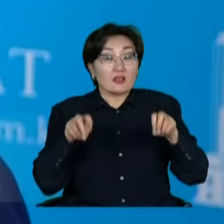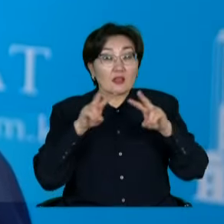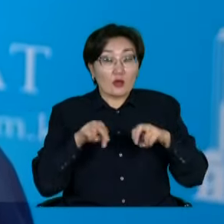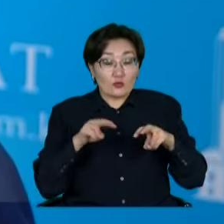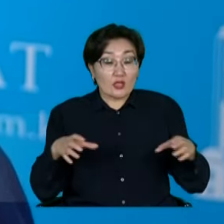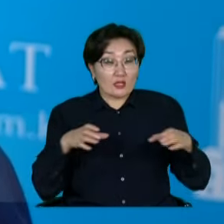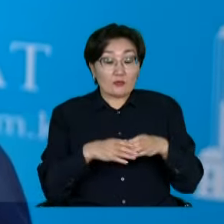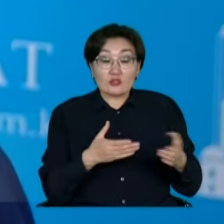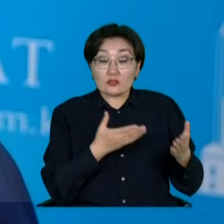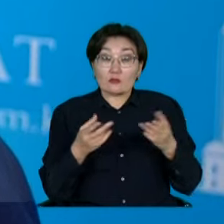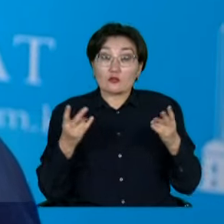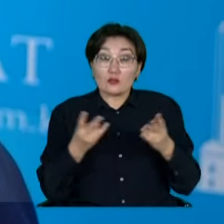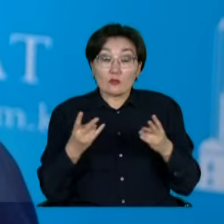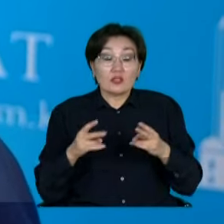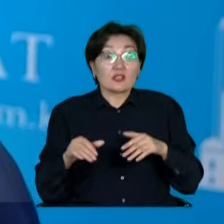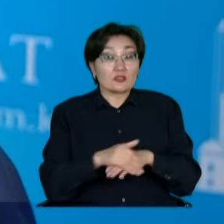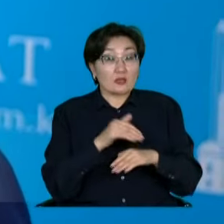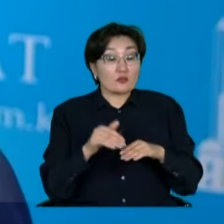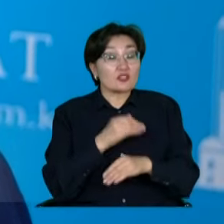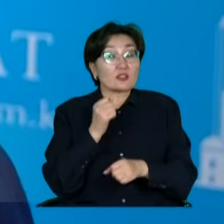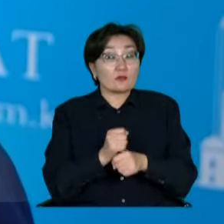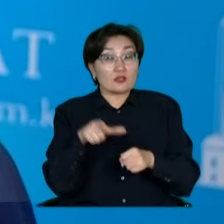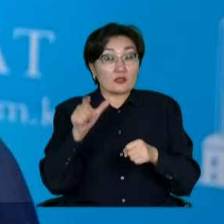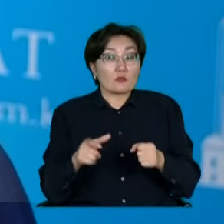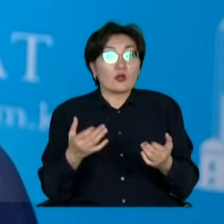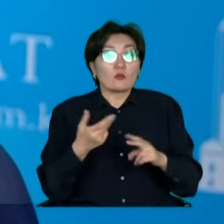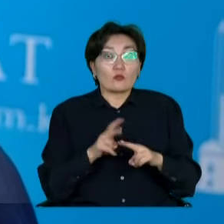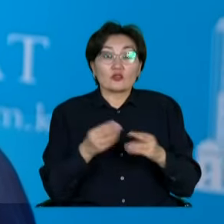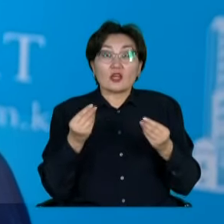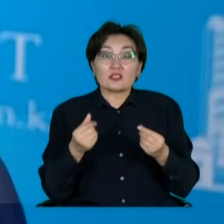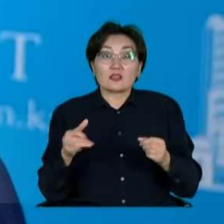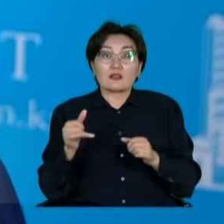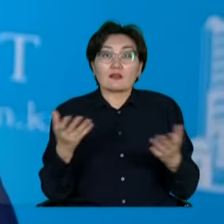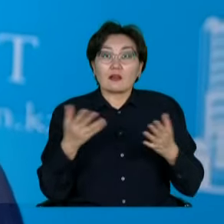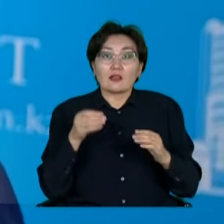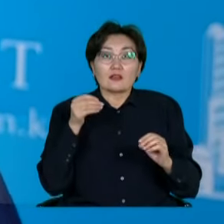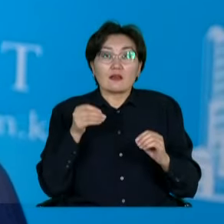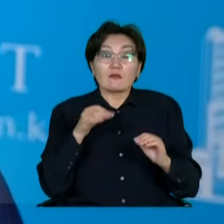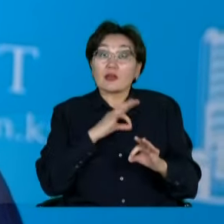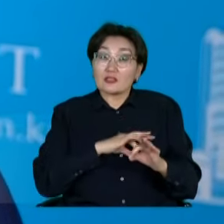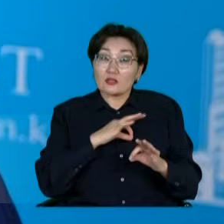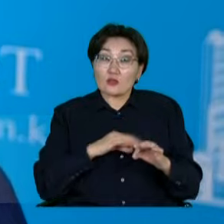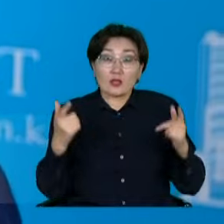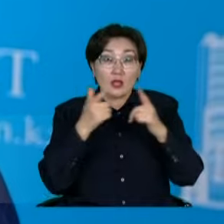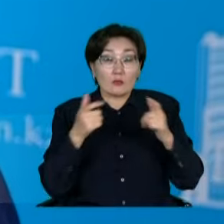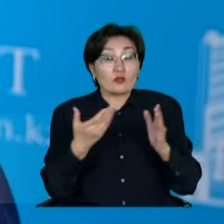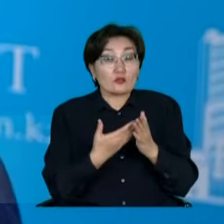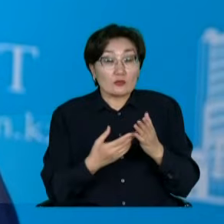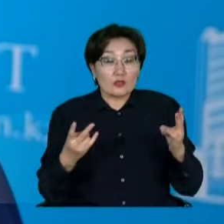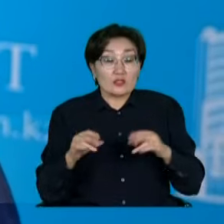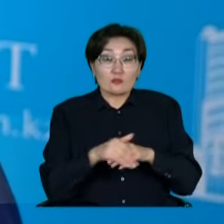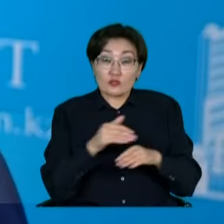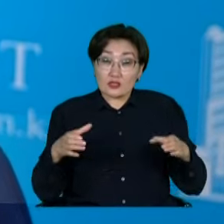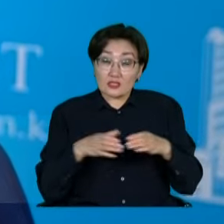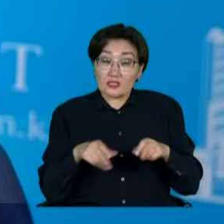компанияларды тартуы керек. Қайырымдылық жасайтын адамдар бұл ақшаның қалай пайдаланылғаны туралы ақпарат беруі керек. Сондықтан мұны қайырымдылық